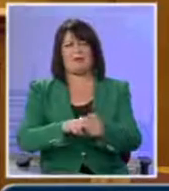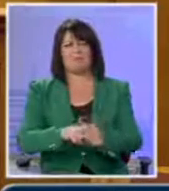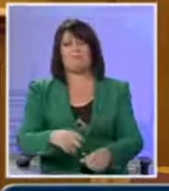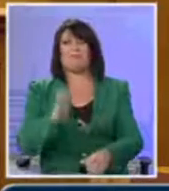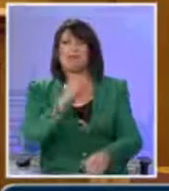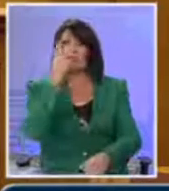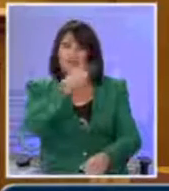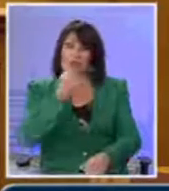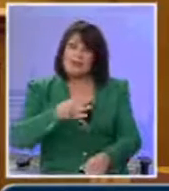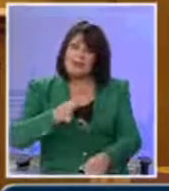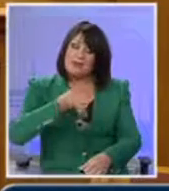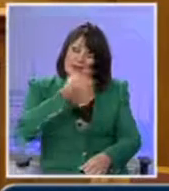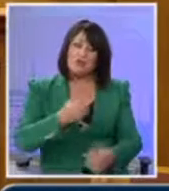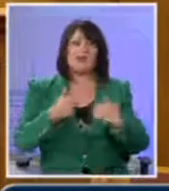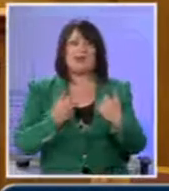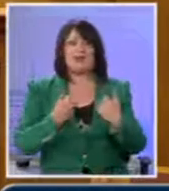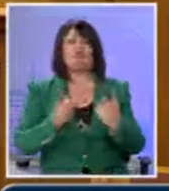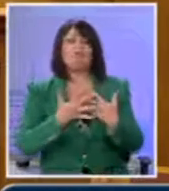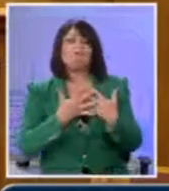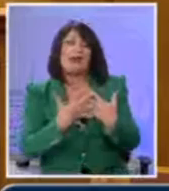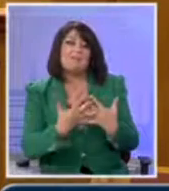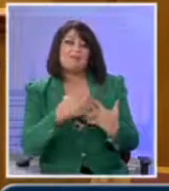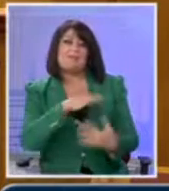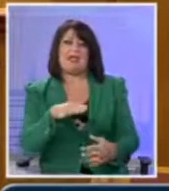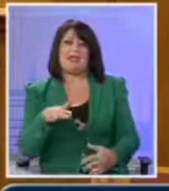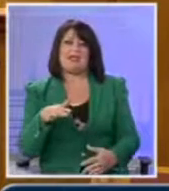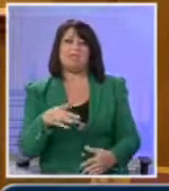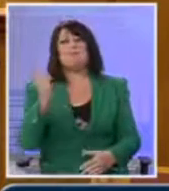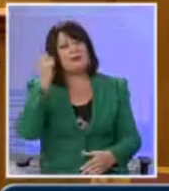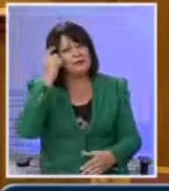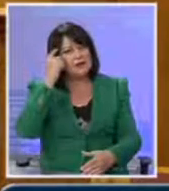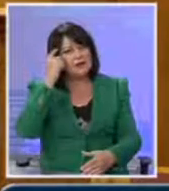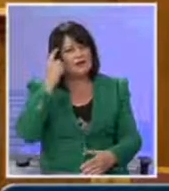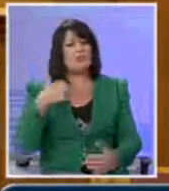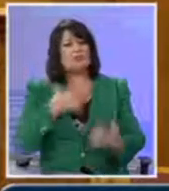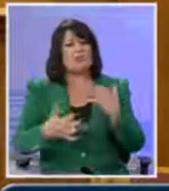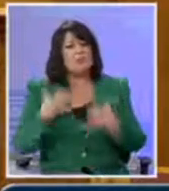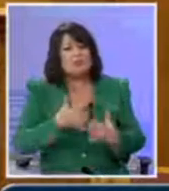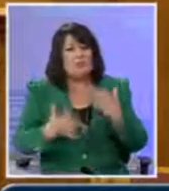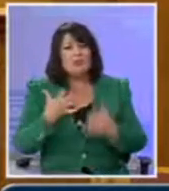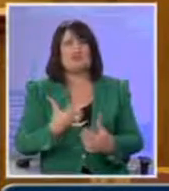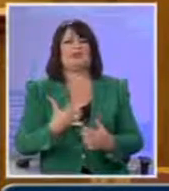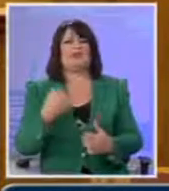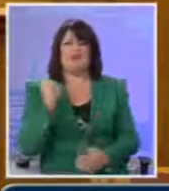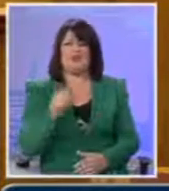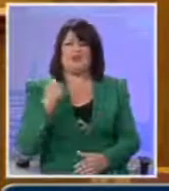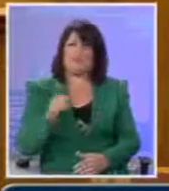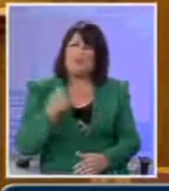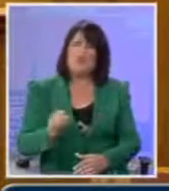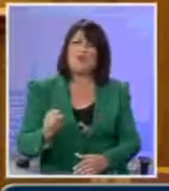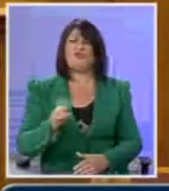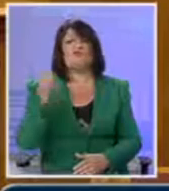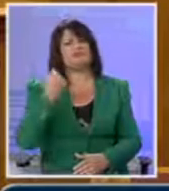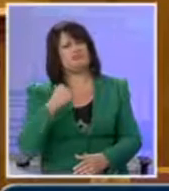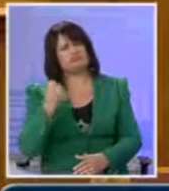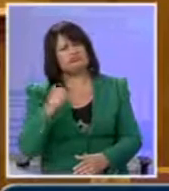νέους. Αγαπητά μας παιδιά, καταλαβαίνουμε και τις αγωνίες και τις αρνήσεις και τις αντιθέσεις